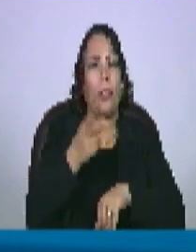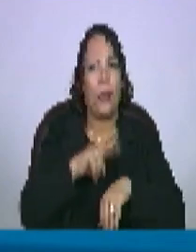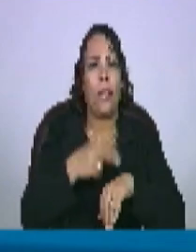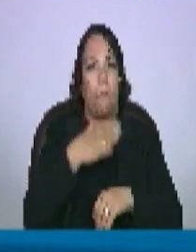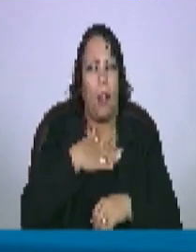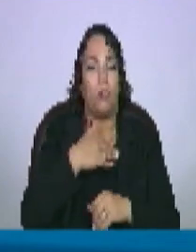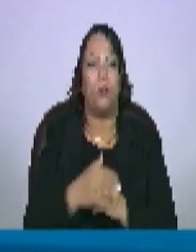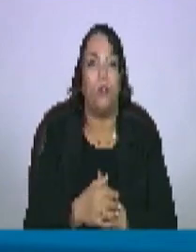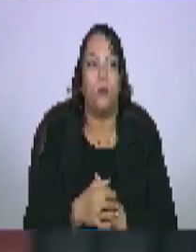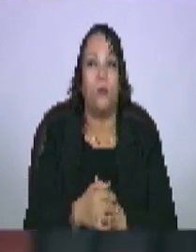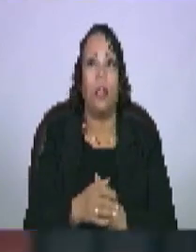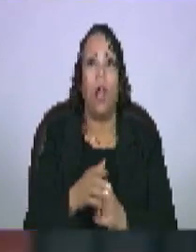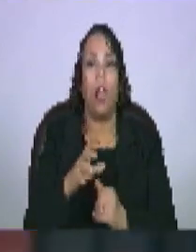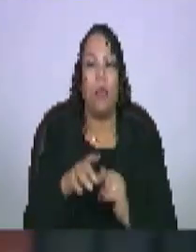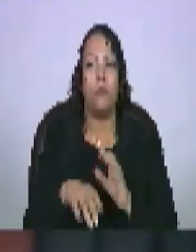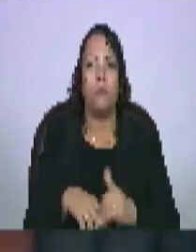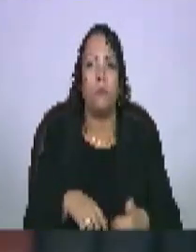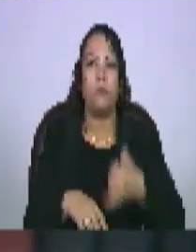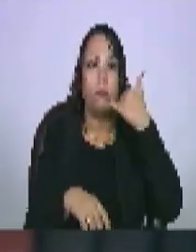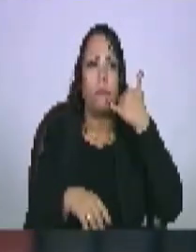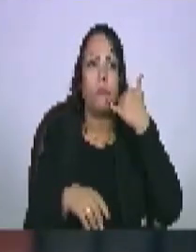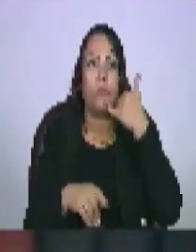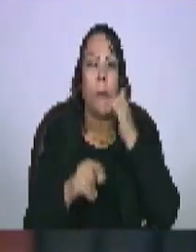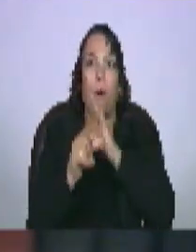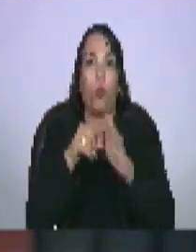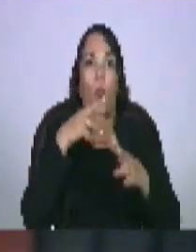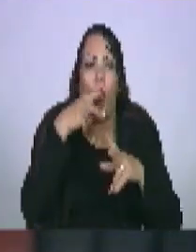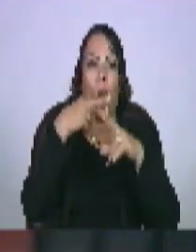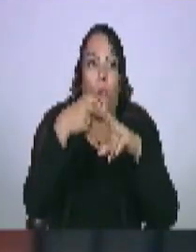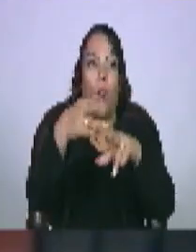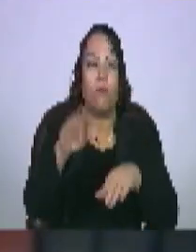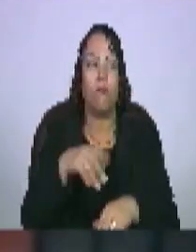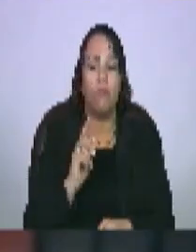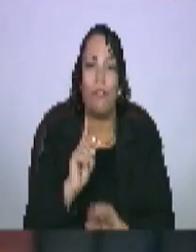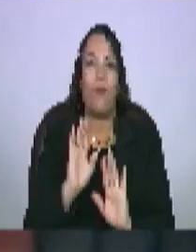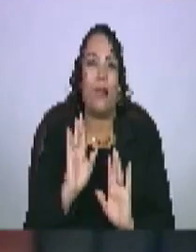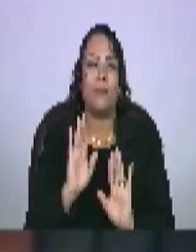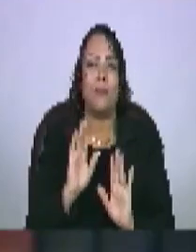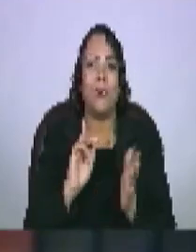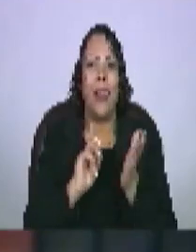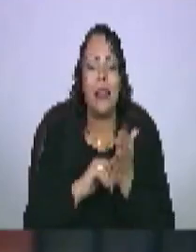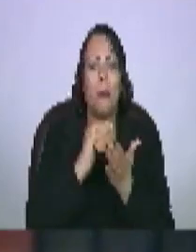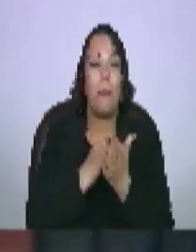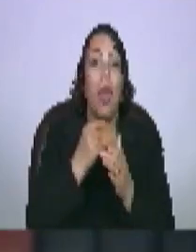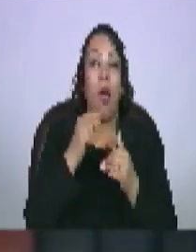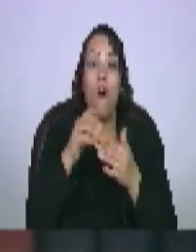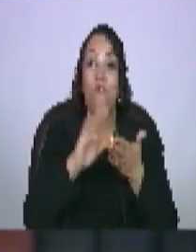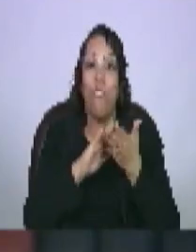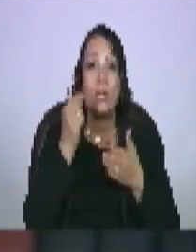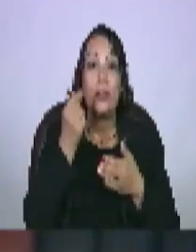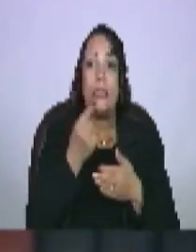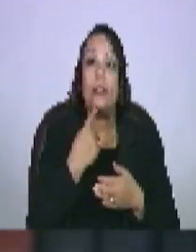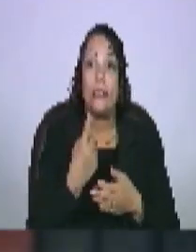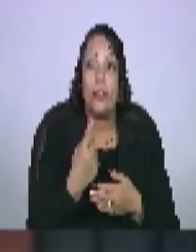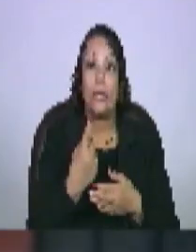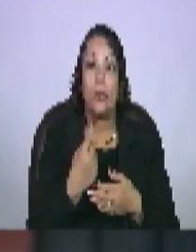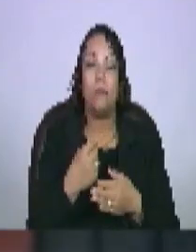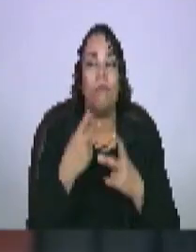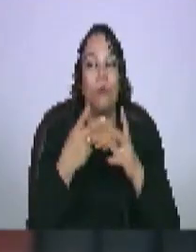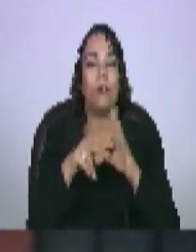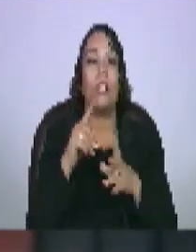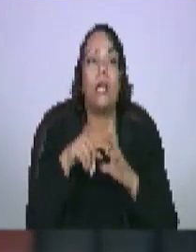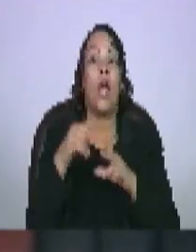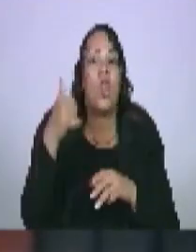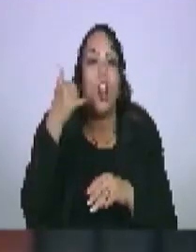تاني لكن مش اول ما ترفع التليفون ووم داخل على طول في الموضوع التليفون بحكم